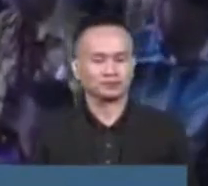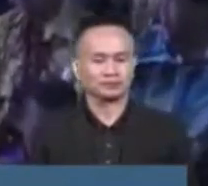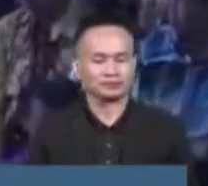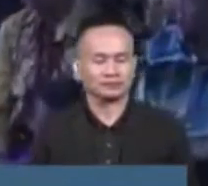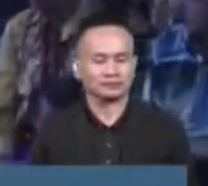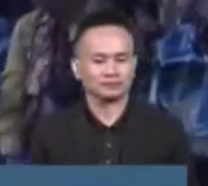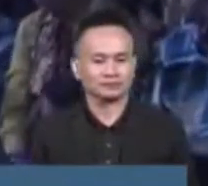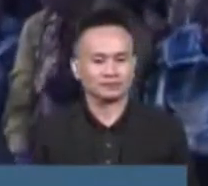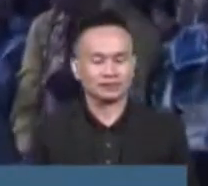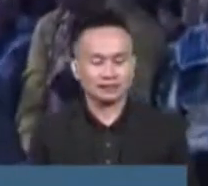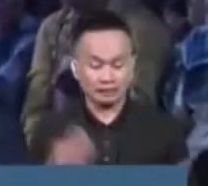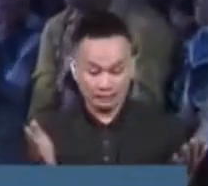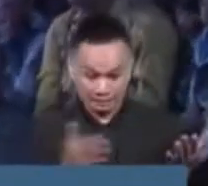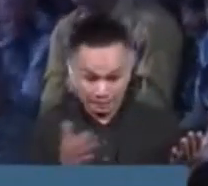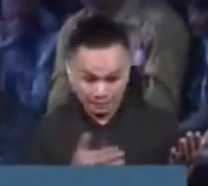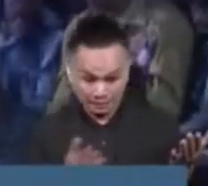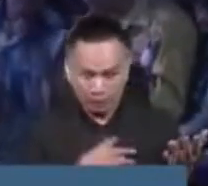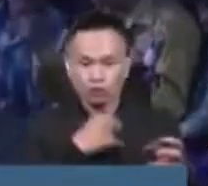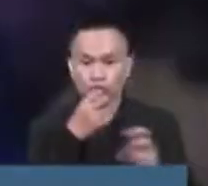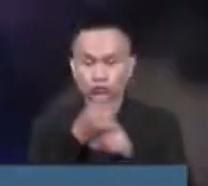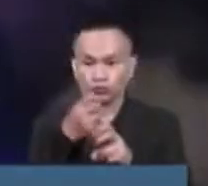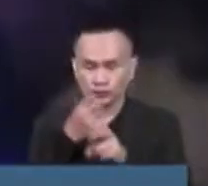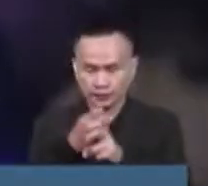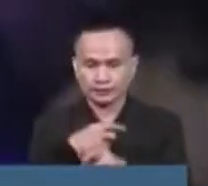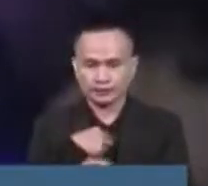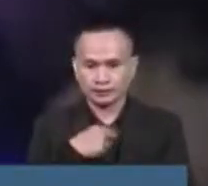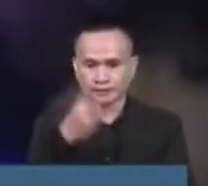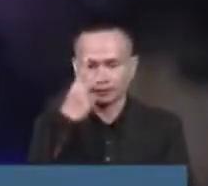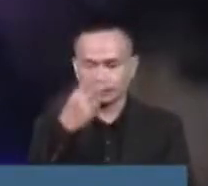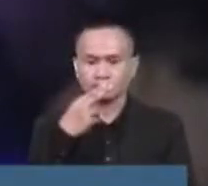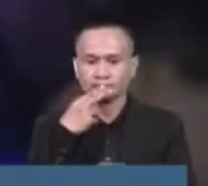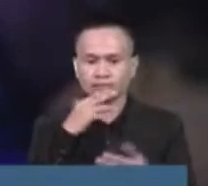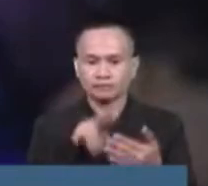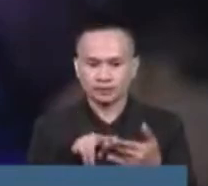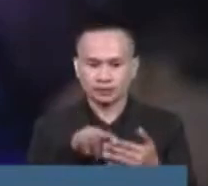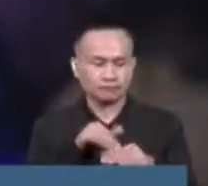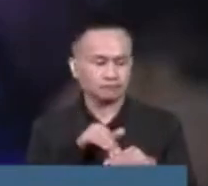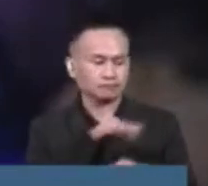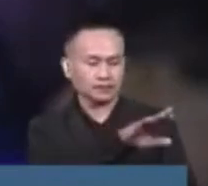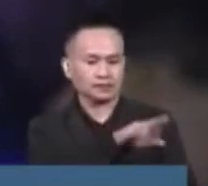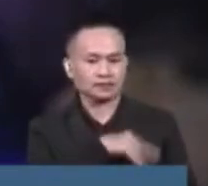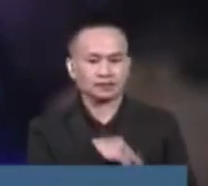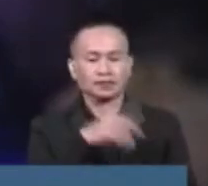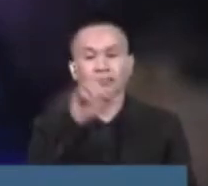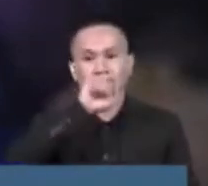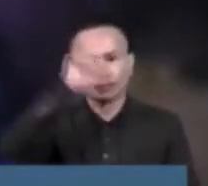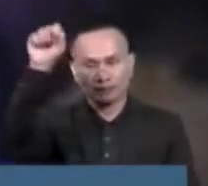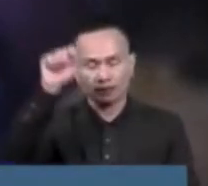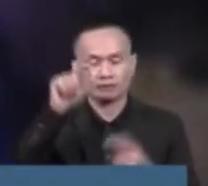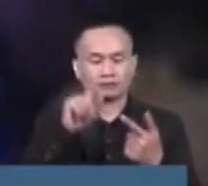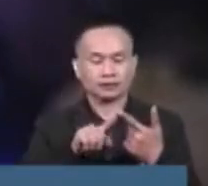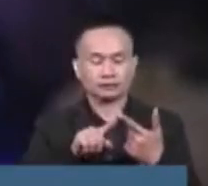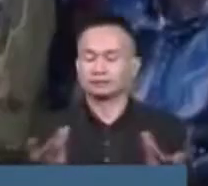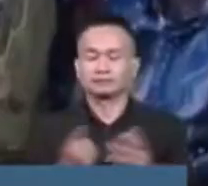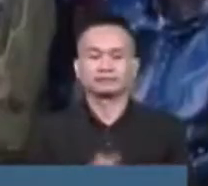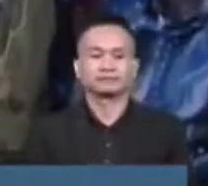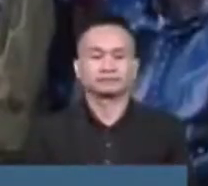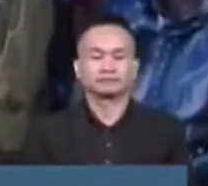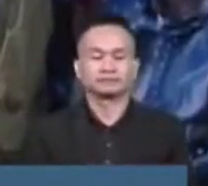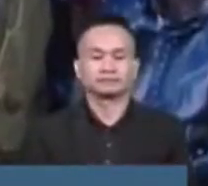yang mana yang agak tertinggal yang susah saya akan kirim kepada ketua menteri Haji dan Premier Abang